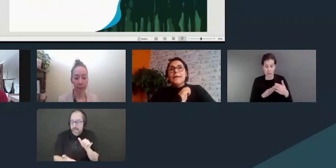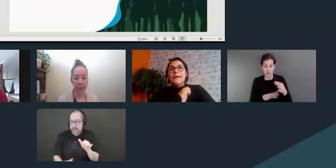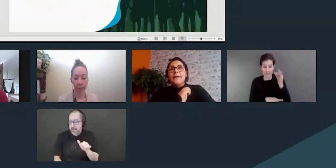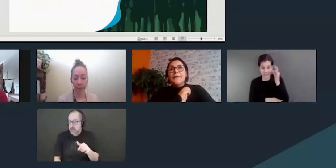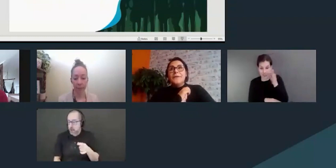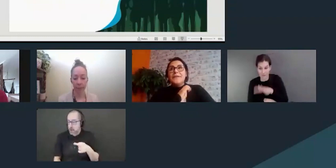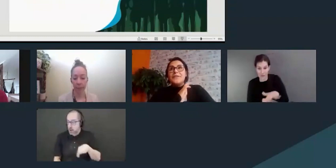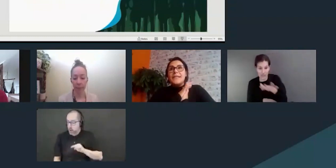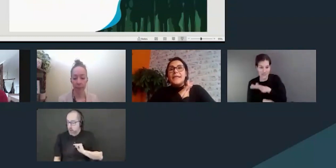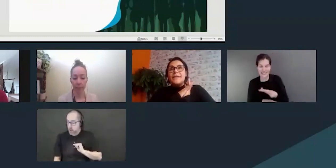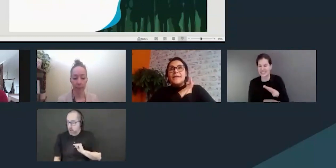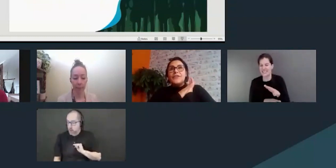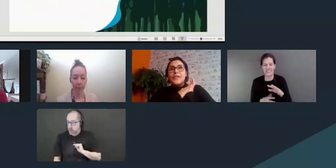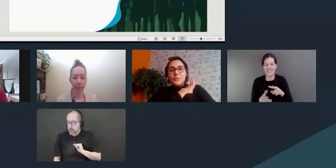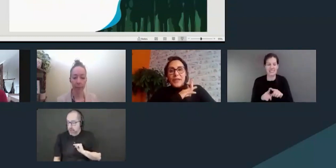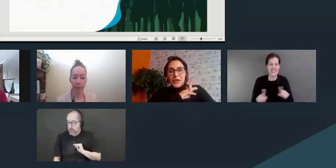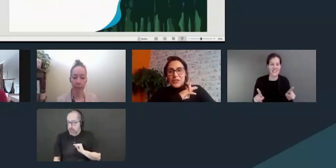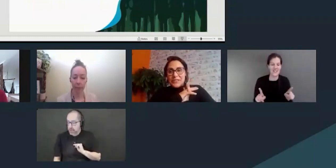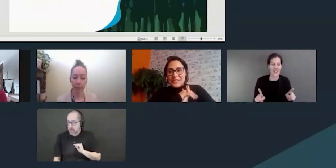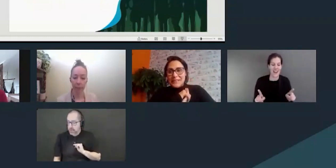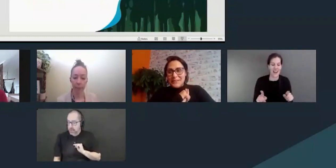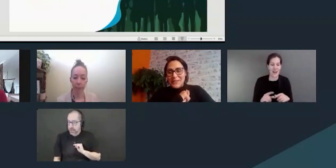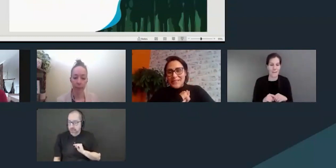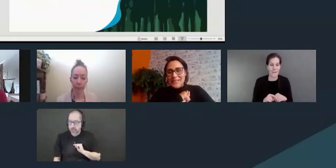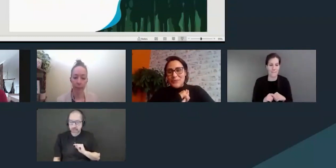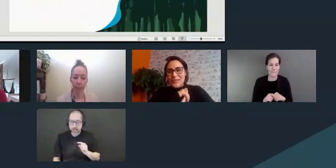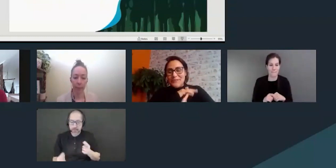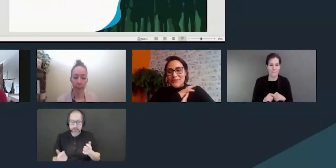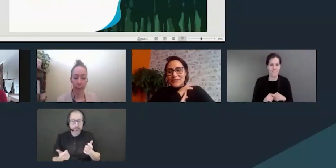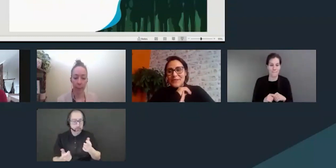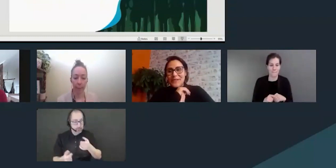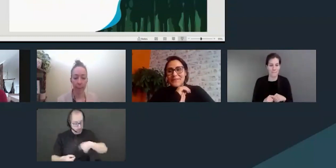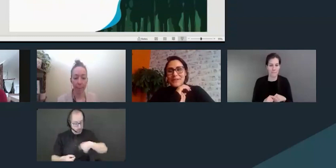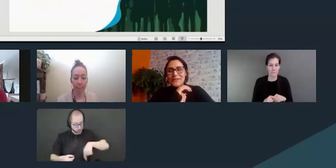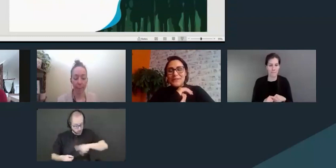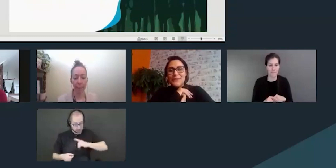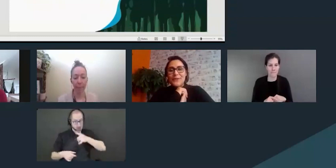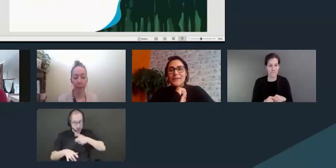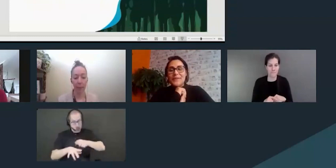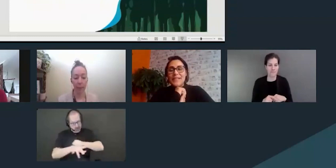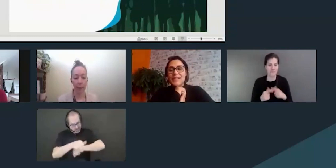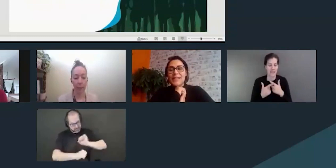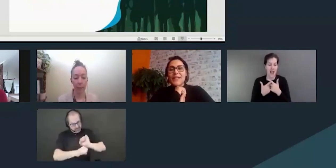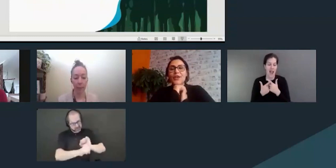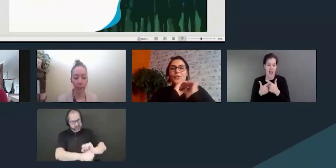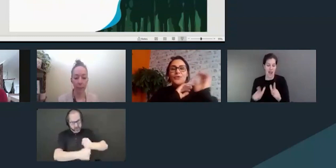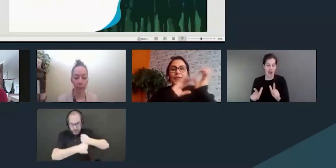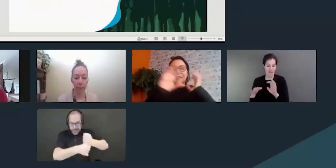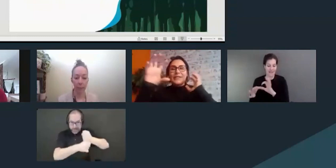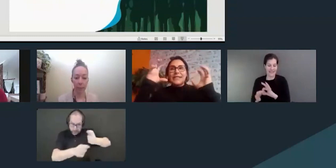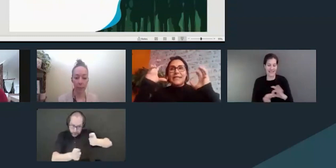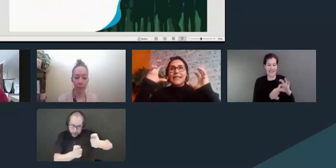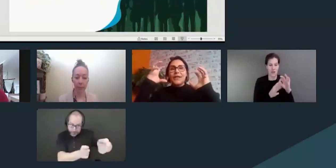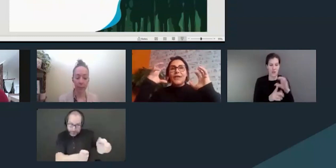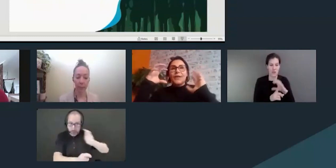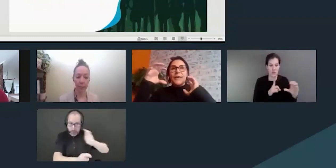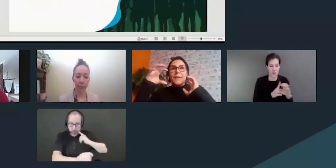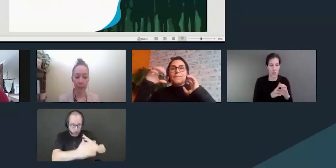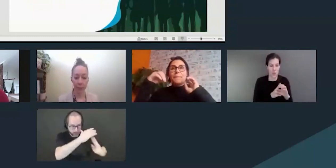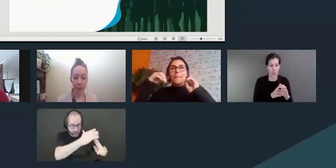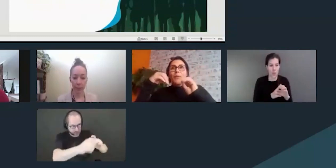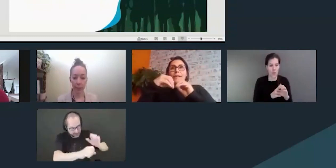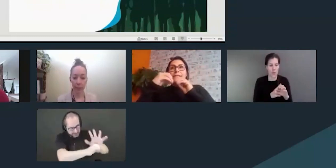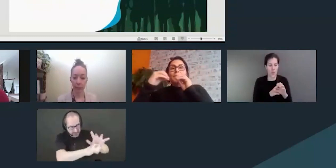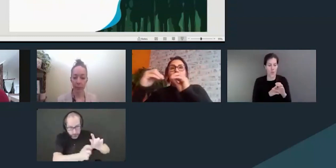Donc nous, en tant que, ce que j'aime dire, qui apportons le changement, on voudrait dire, OK, c'est quoi le point? C'est quoi